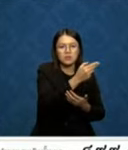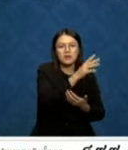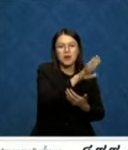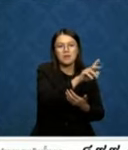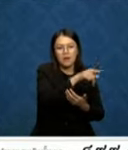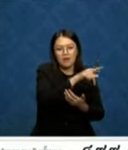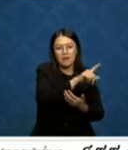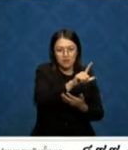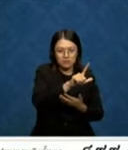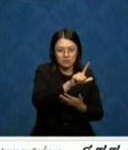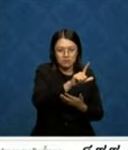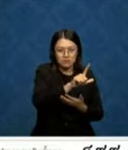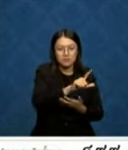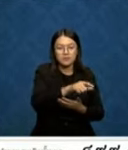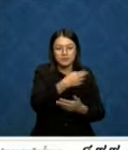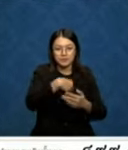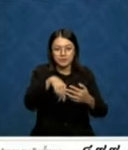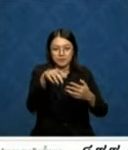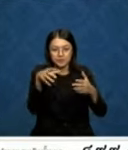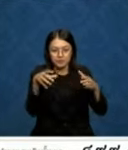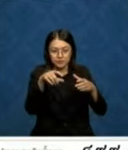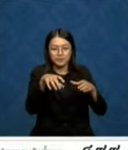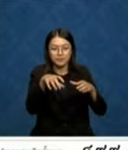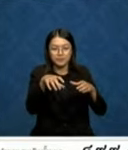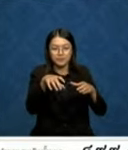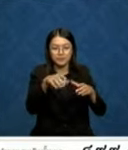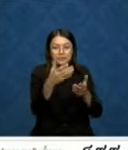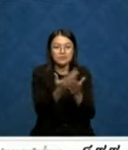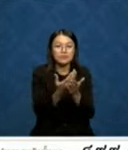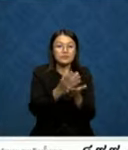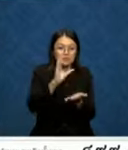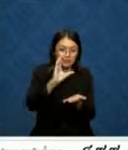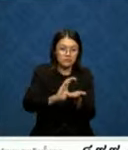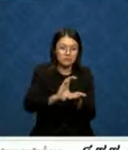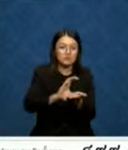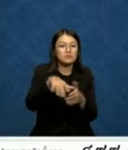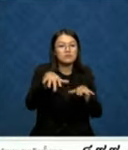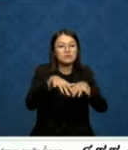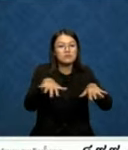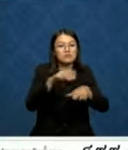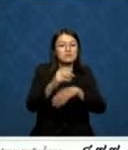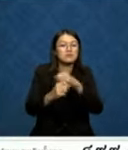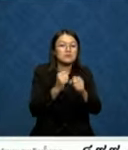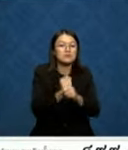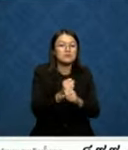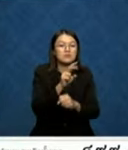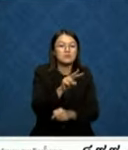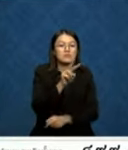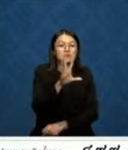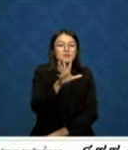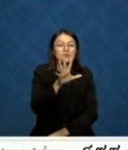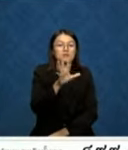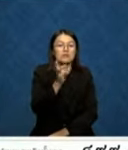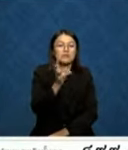165,000 ล้านบาท2มาจากงบประมาณปกติปี2568